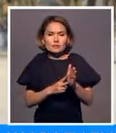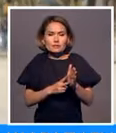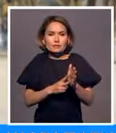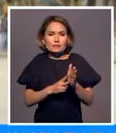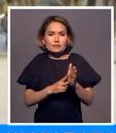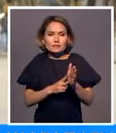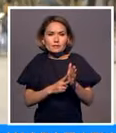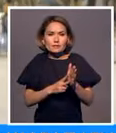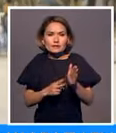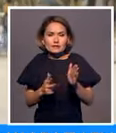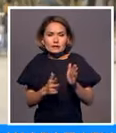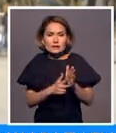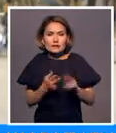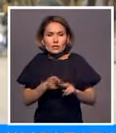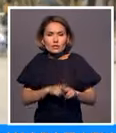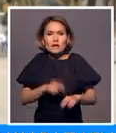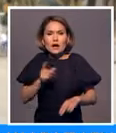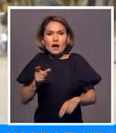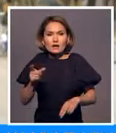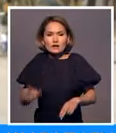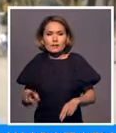Ол кәсіп орындар,